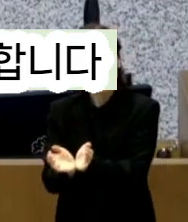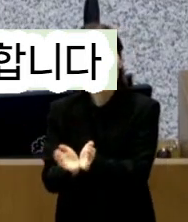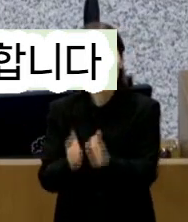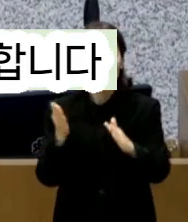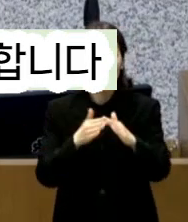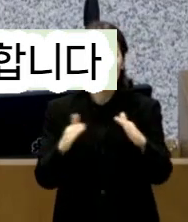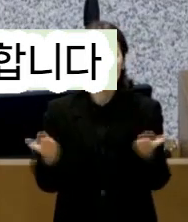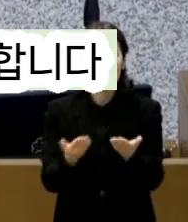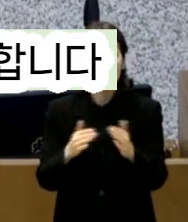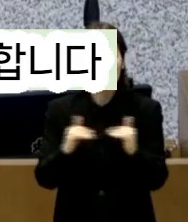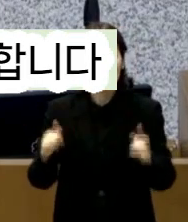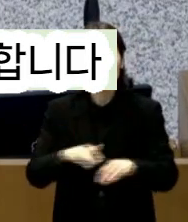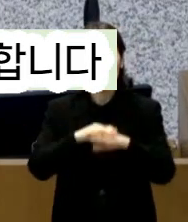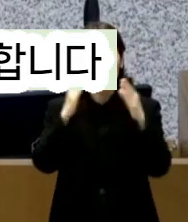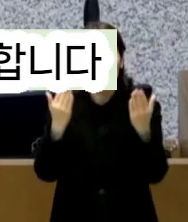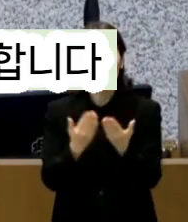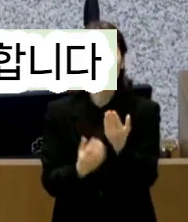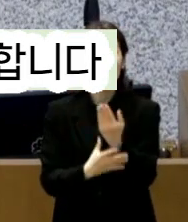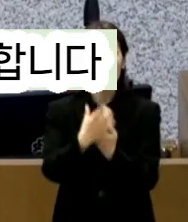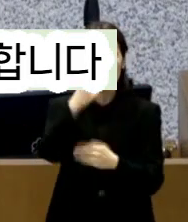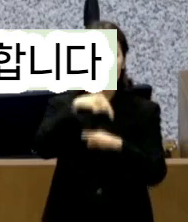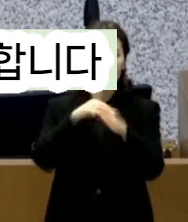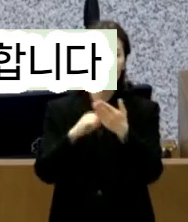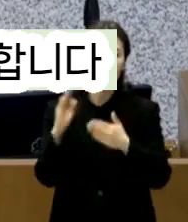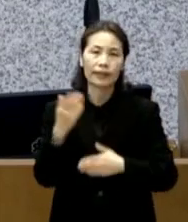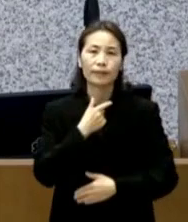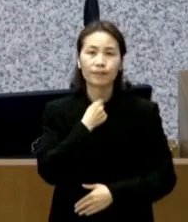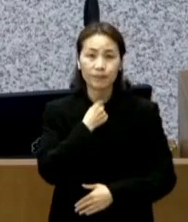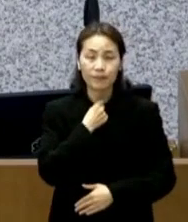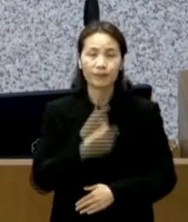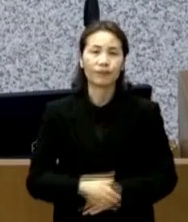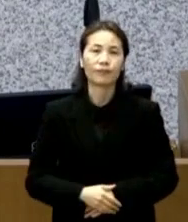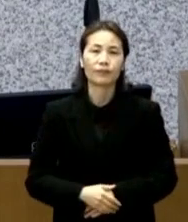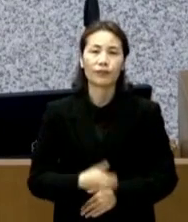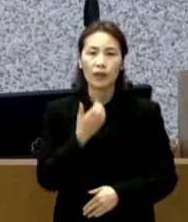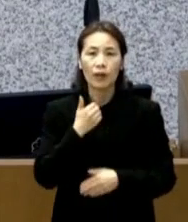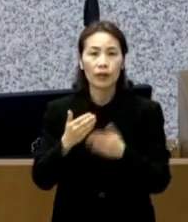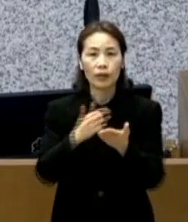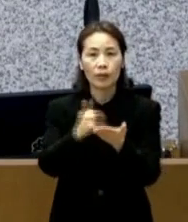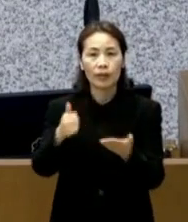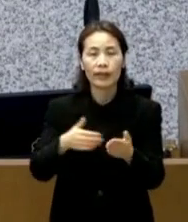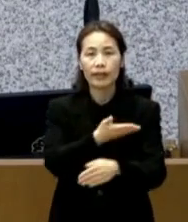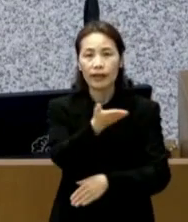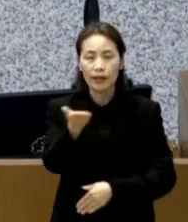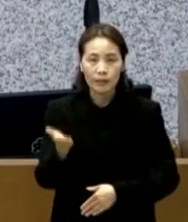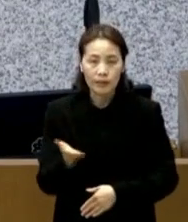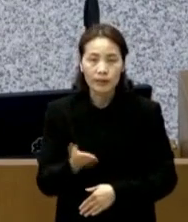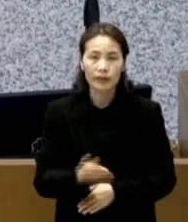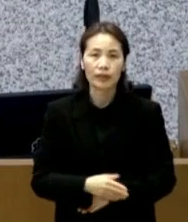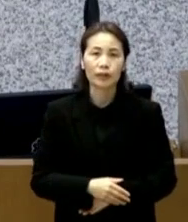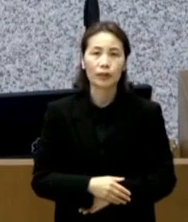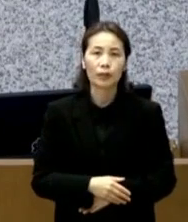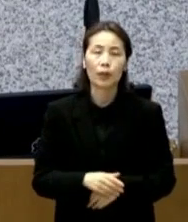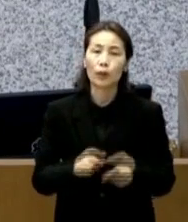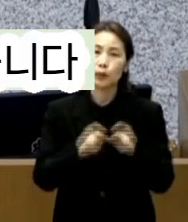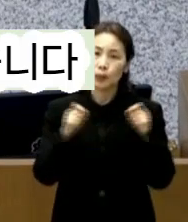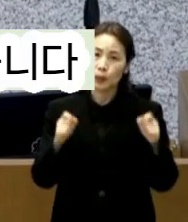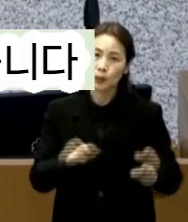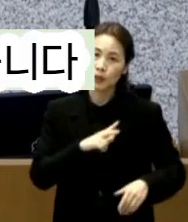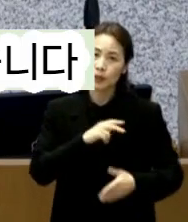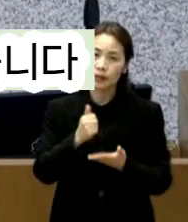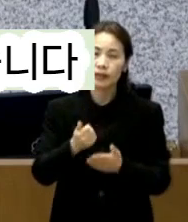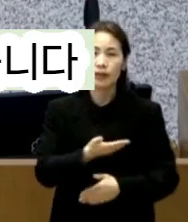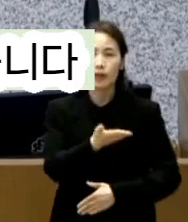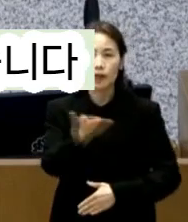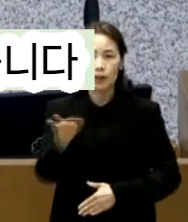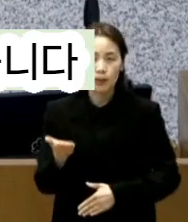공직자 모두가 한 마음이 되었으면 합니다. 존경하는 도민 여러분, 그리고 동료위원 여러분,